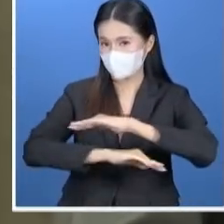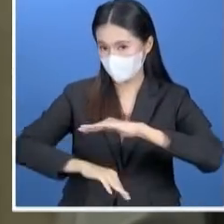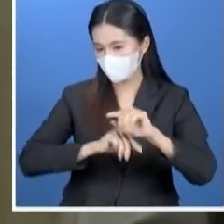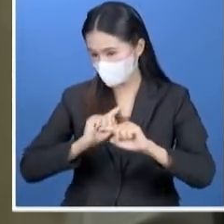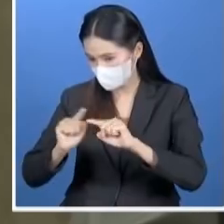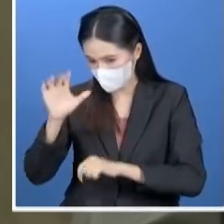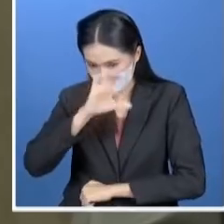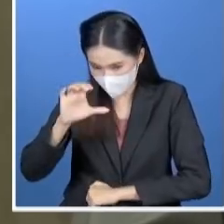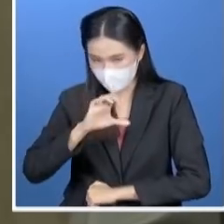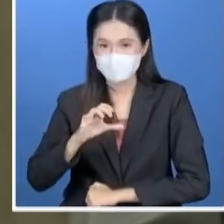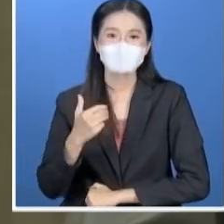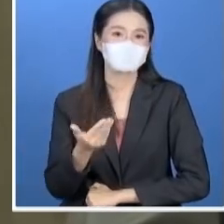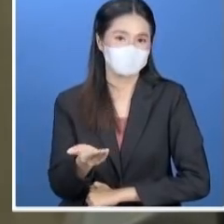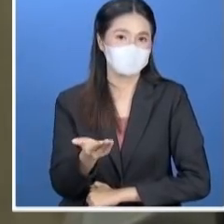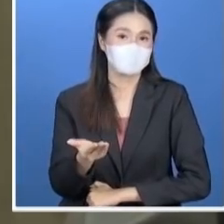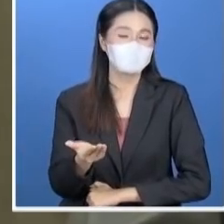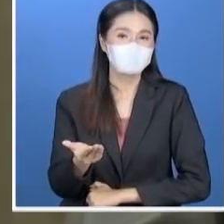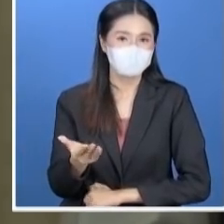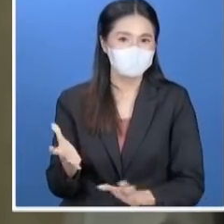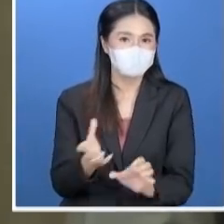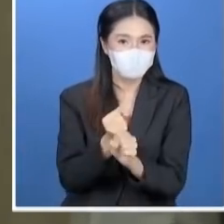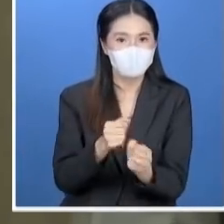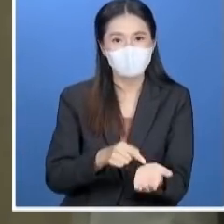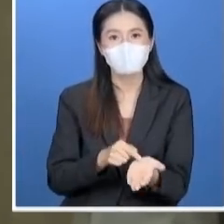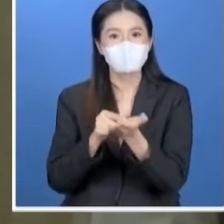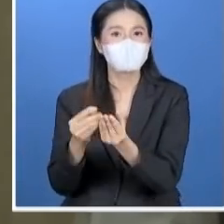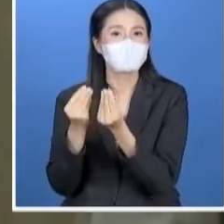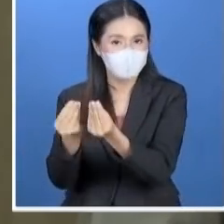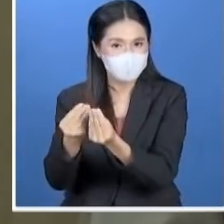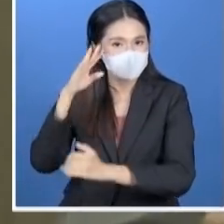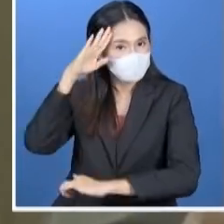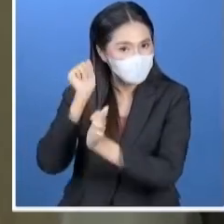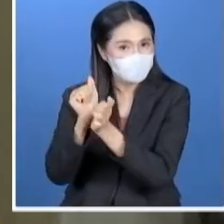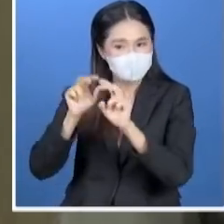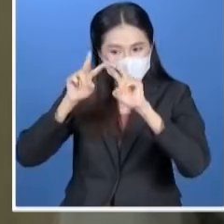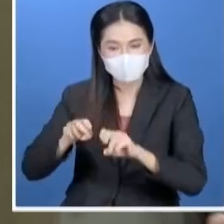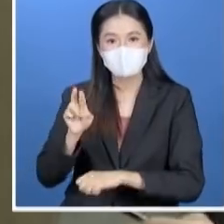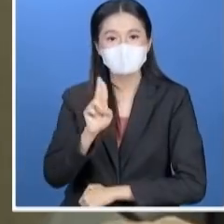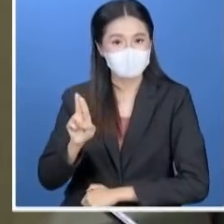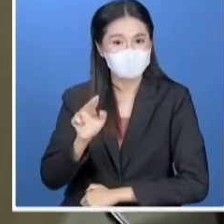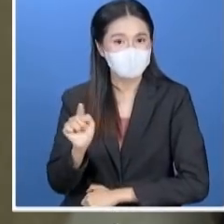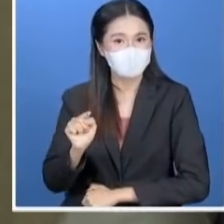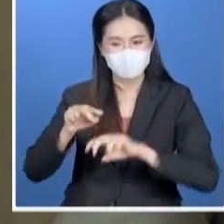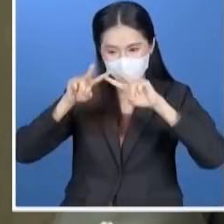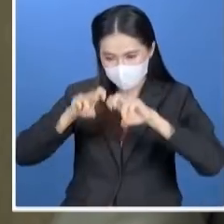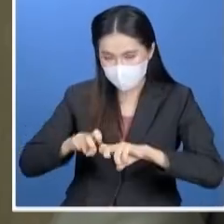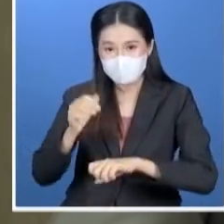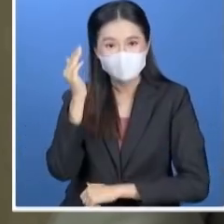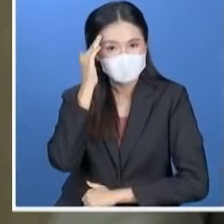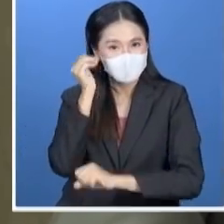างๆในคดีนี้เพื่อที่จะนำมาส่งคณะพนักงานสอบสวนเพื่อใช้ในการพิสูจน์ท